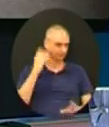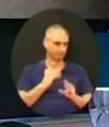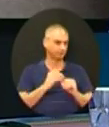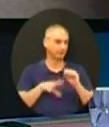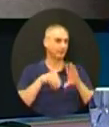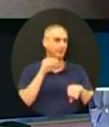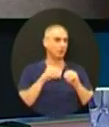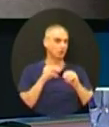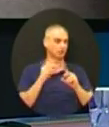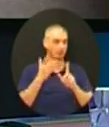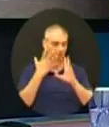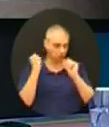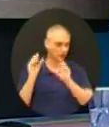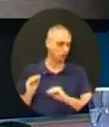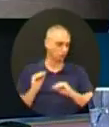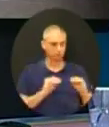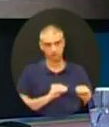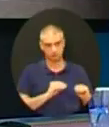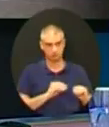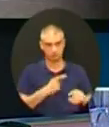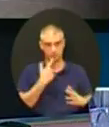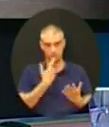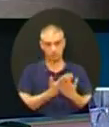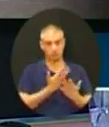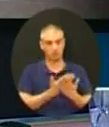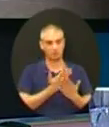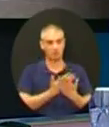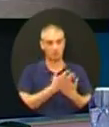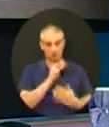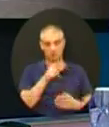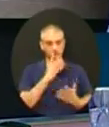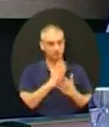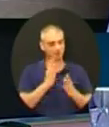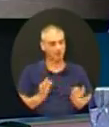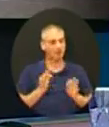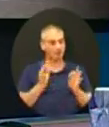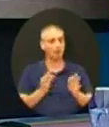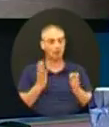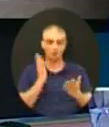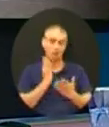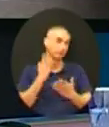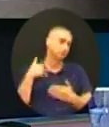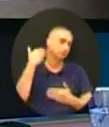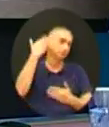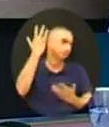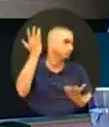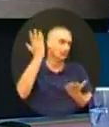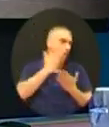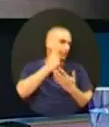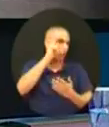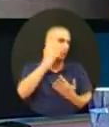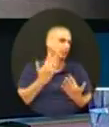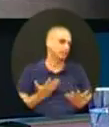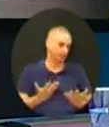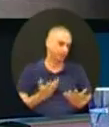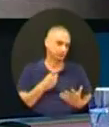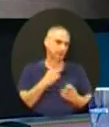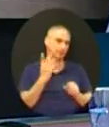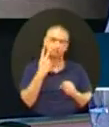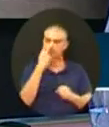הבחירות להעברת השגרירות. בעצם העובדה שהנושא הזה נדחה בינתיים עד הודעה חדשה, אפשר לומר, הוא מבחינתם